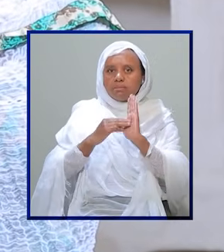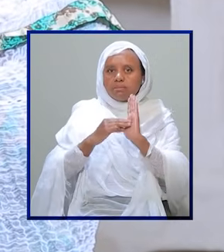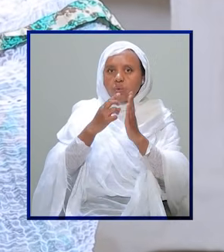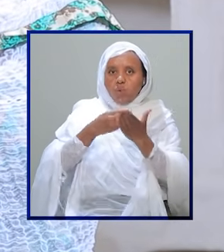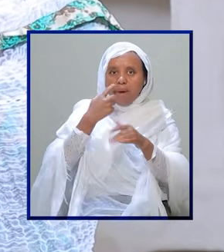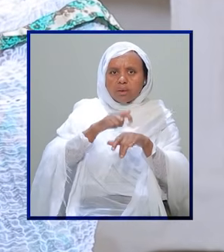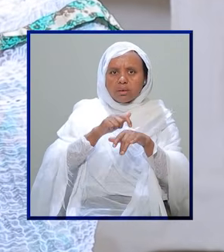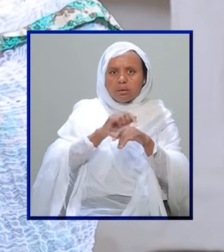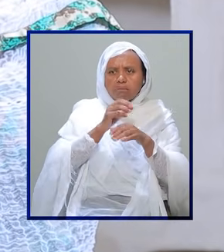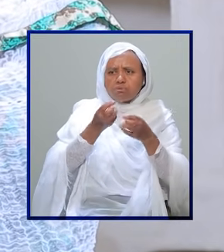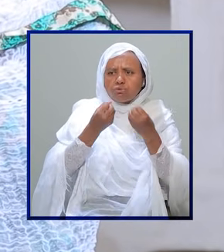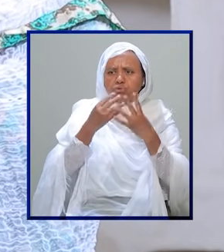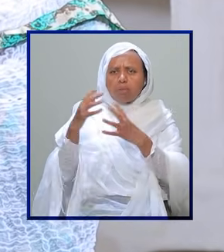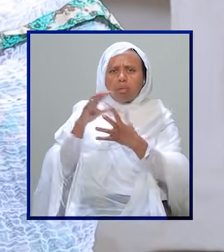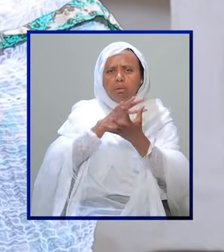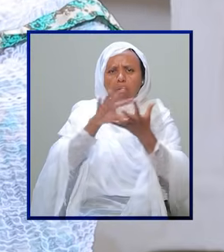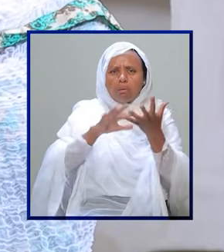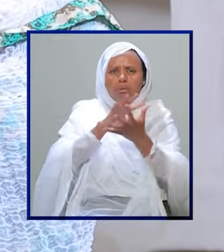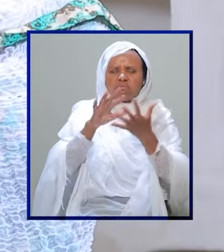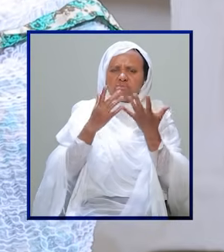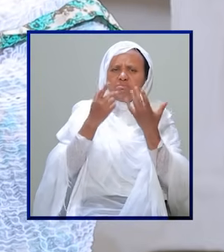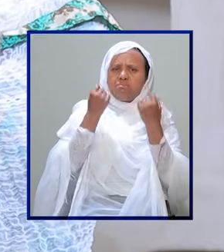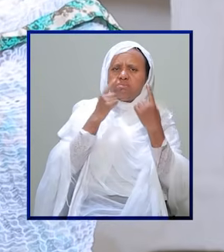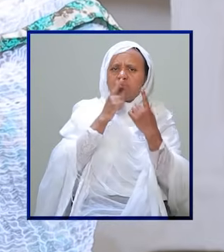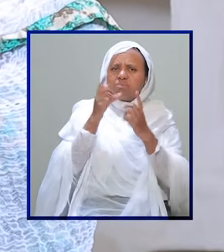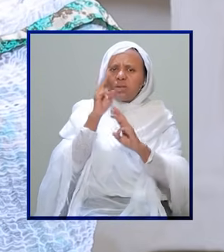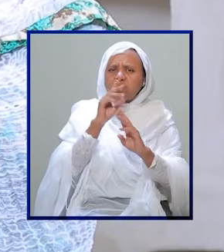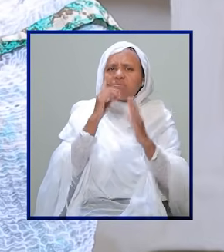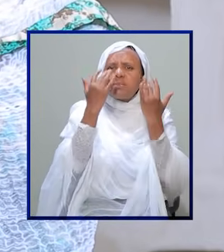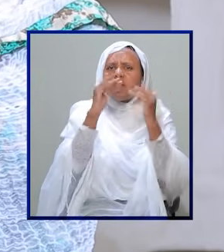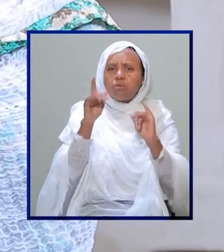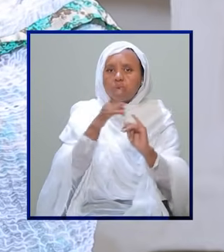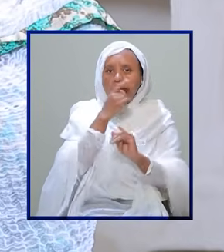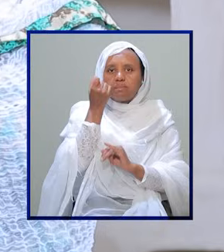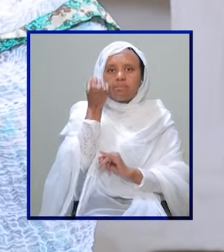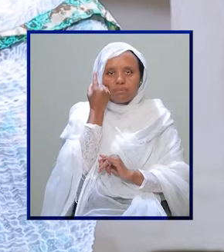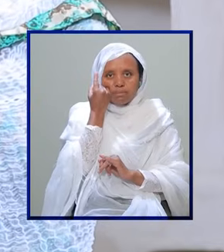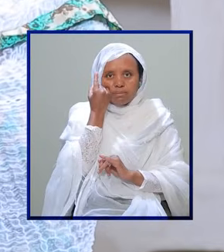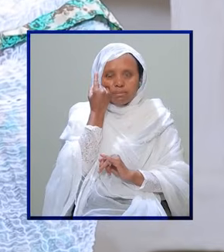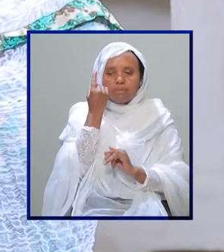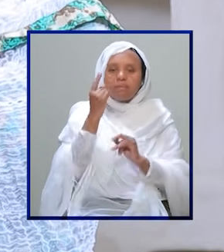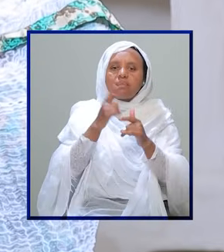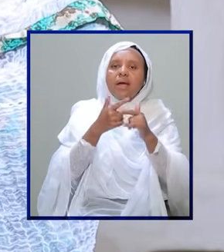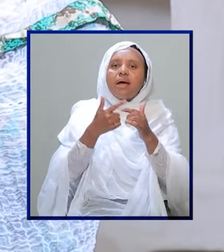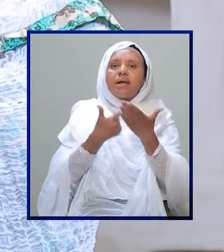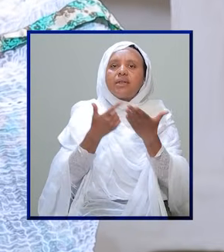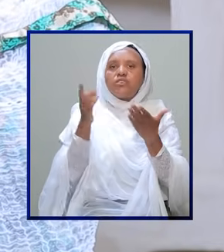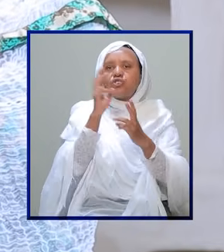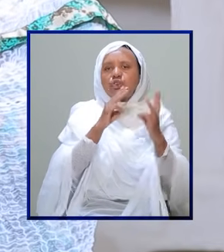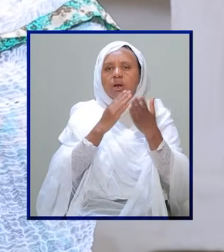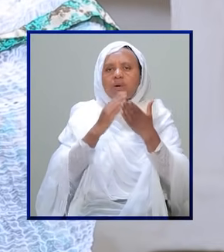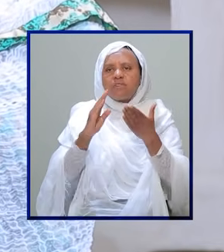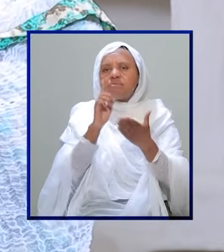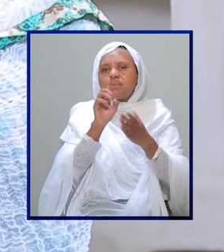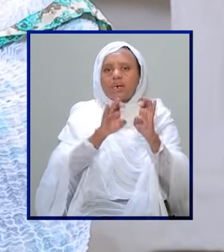ሰዓት የብዙዎችን መተራመስ ሳይ ያረዳድ ችግራችን ምን ያህል እንደጎላ ተረድቻለሁ። ታዲያ ይህን ችግር ለመቅረፍ